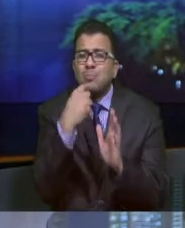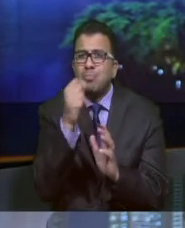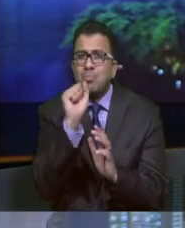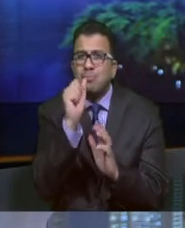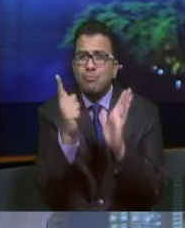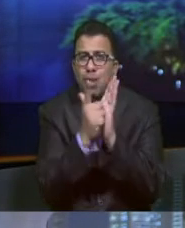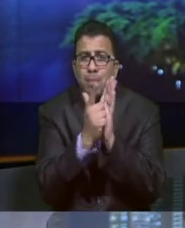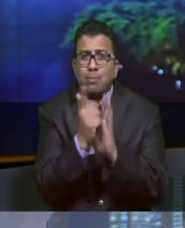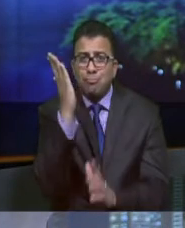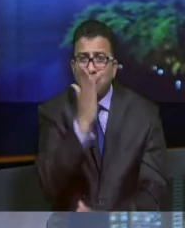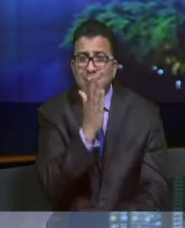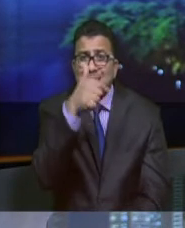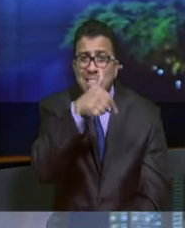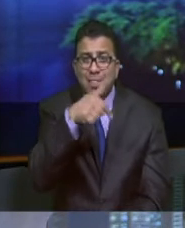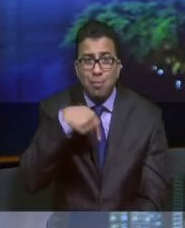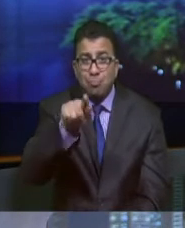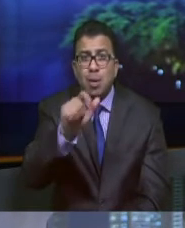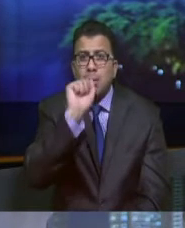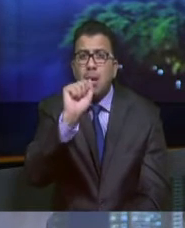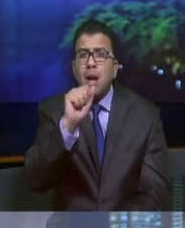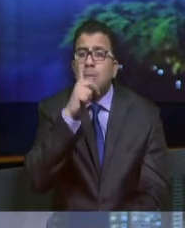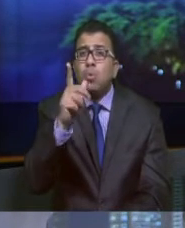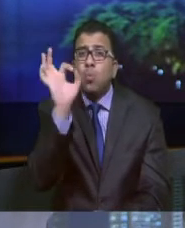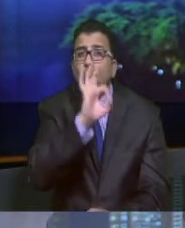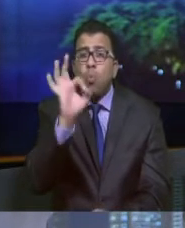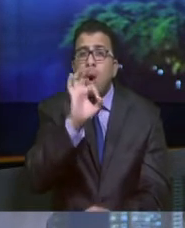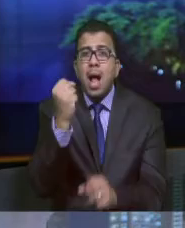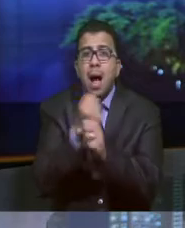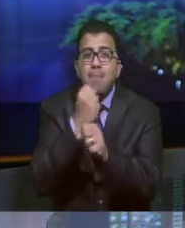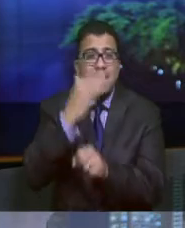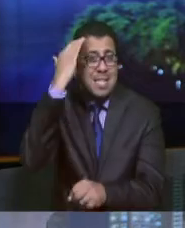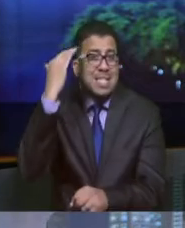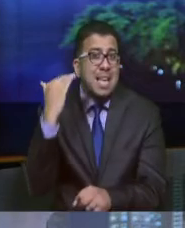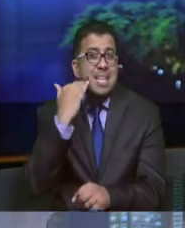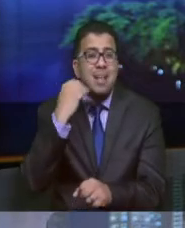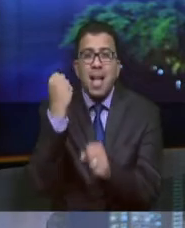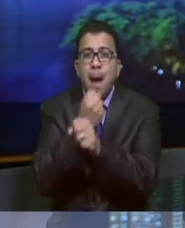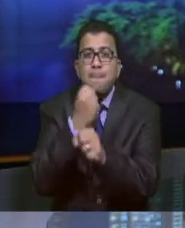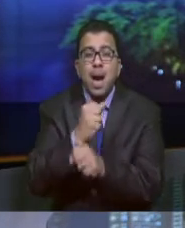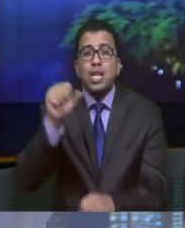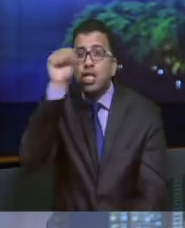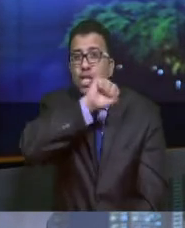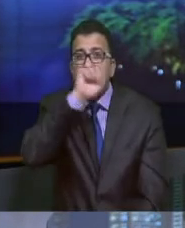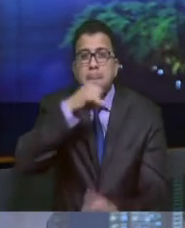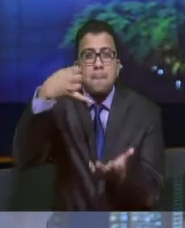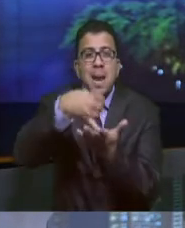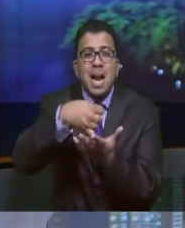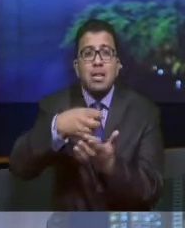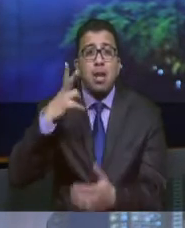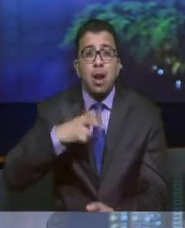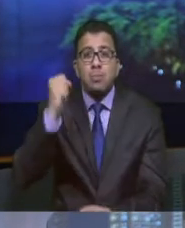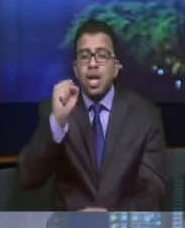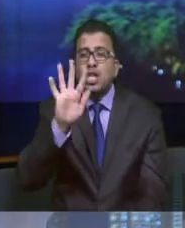مركز 2020 لريادة الأعمال بالشارقة، بدعم من مجلس سيدات أعمال الشارقة ومركز الشارقة لريادة الأعمال